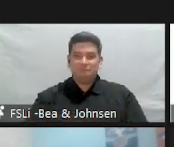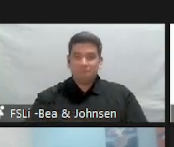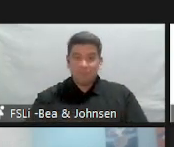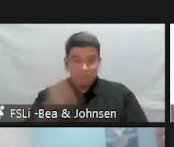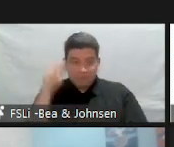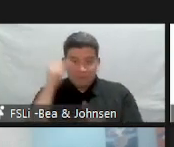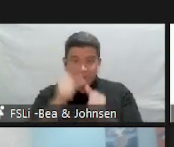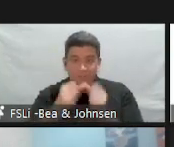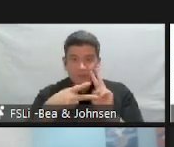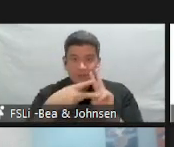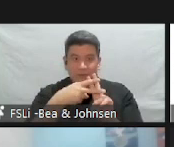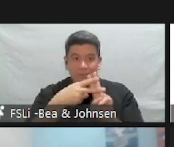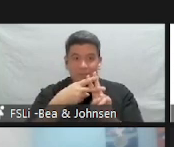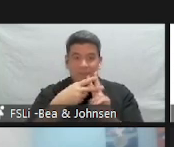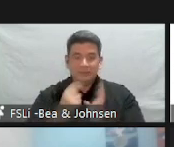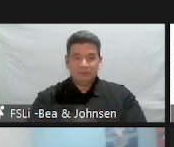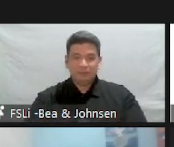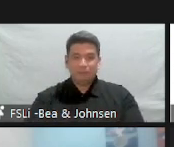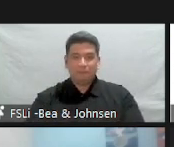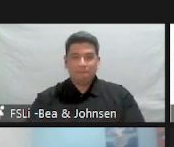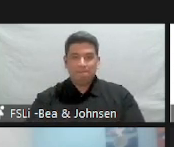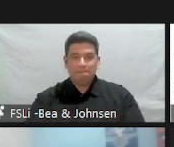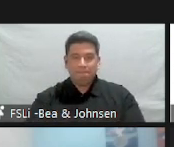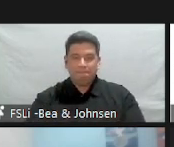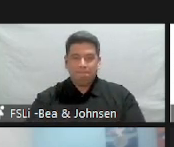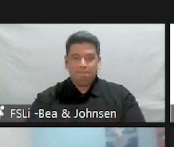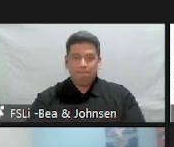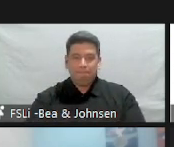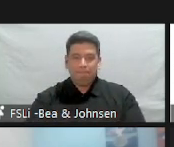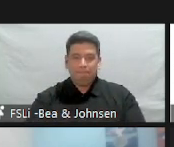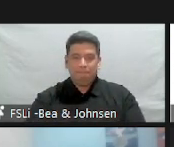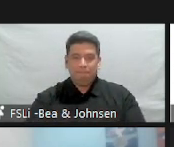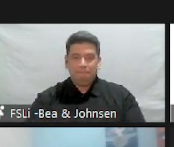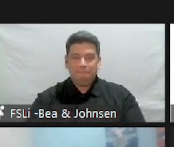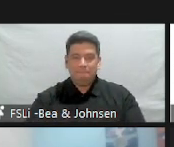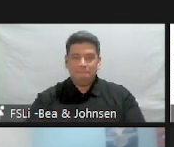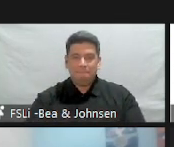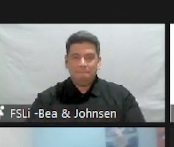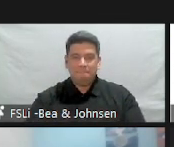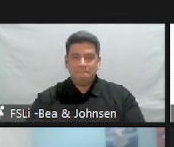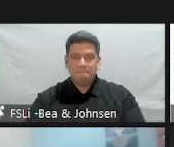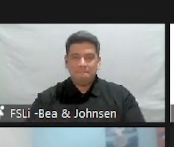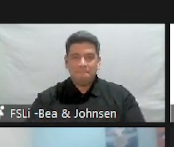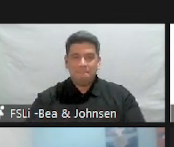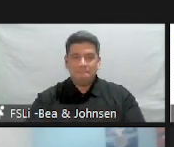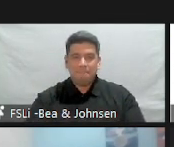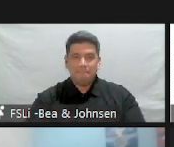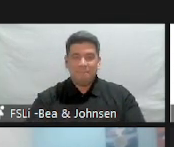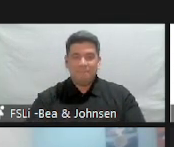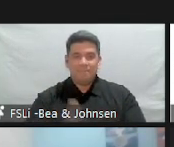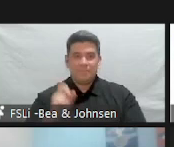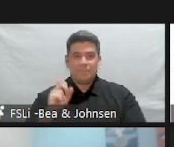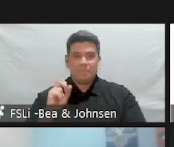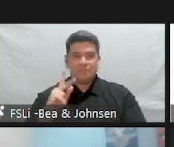Ayan, nandito okay na po, Flora. Ayan, kita na. Okay, okay na po. Opo. Okay po,